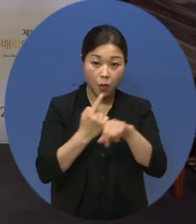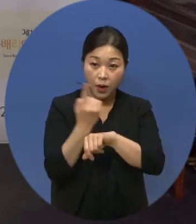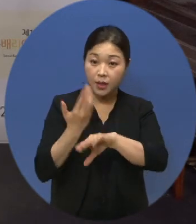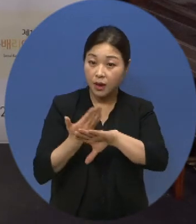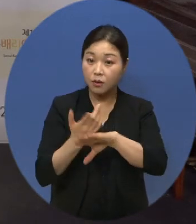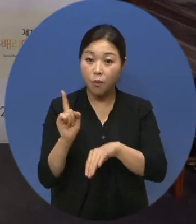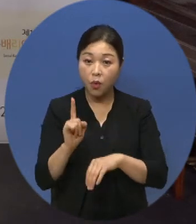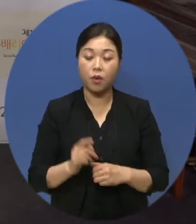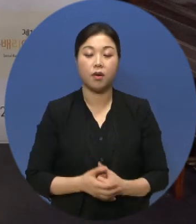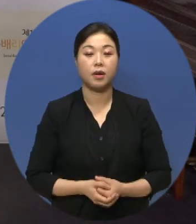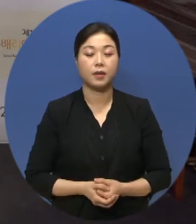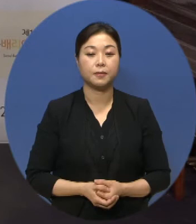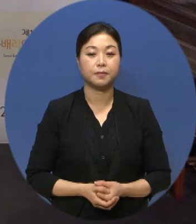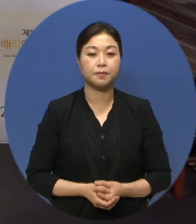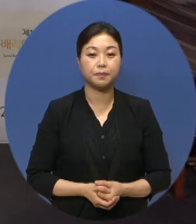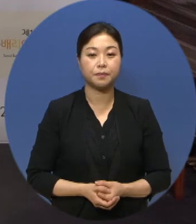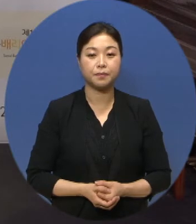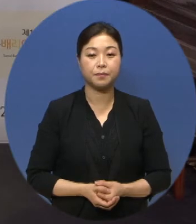게 있을까요?